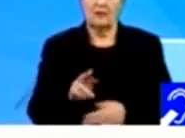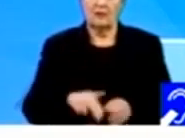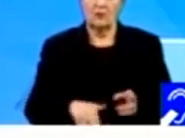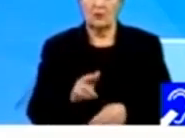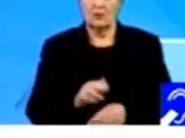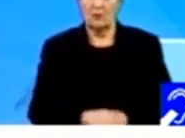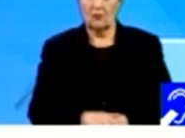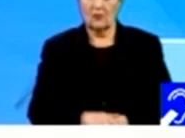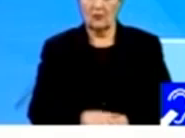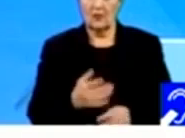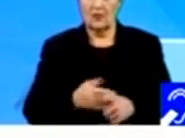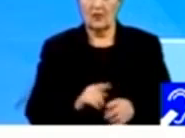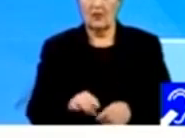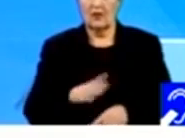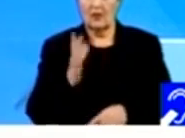construcțiile neautorizate care